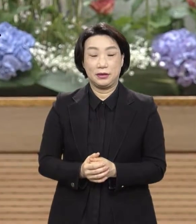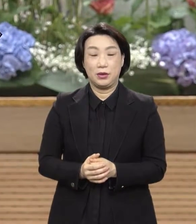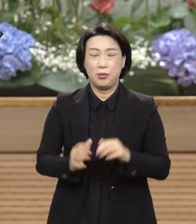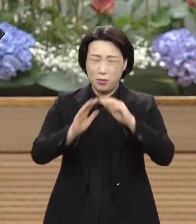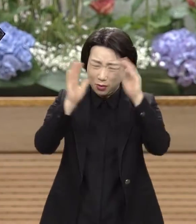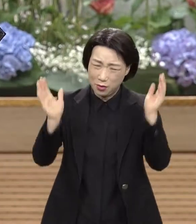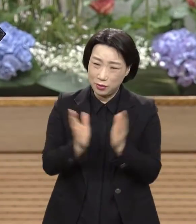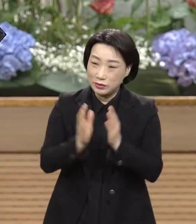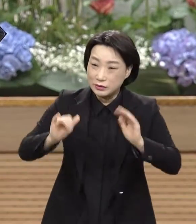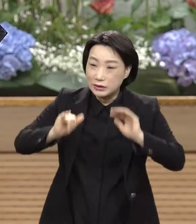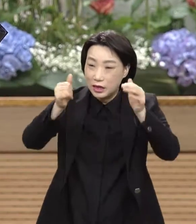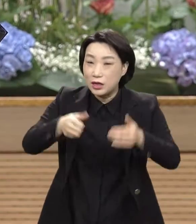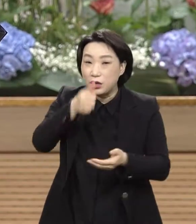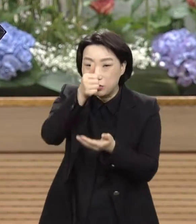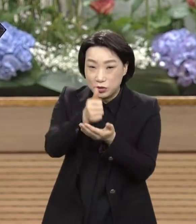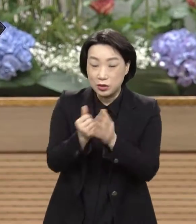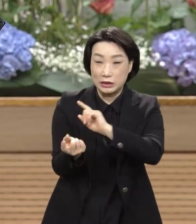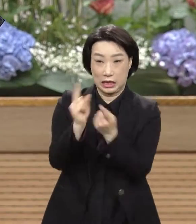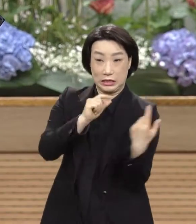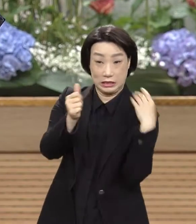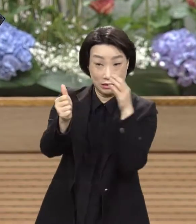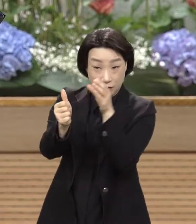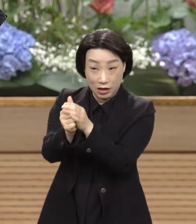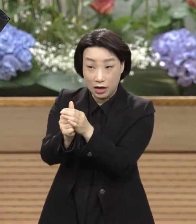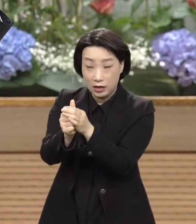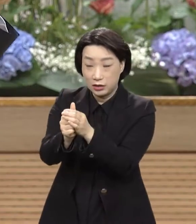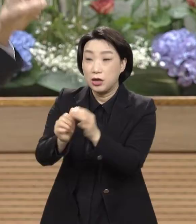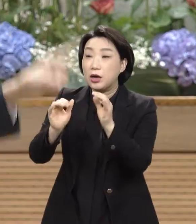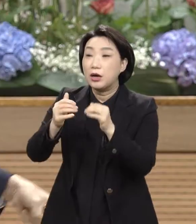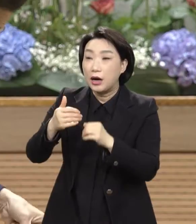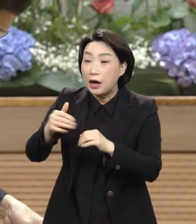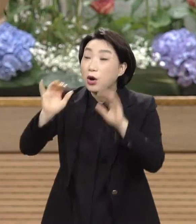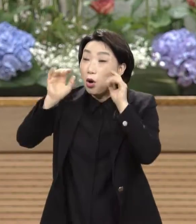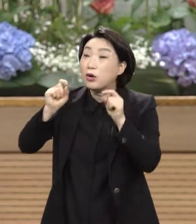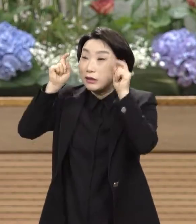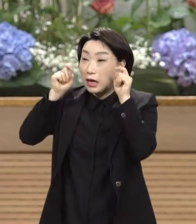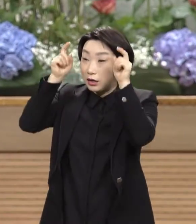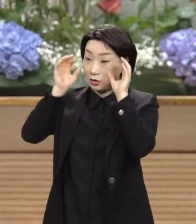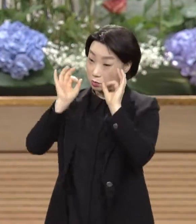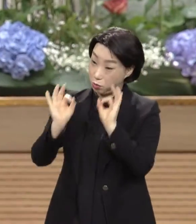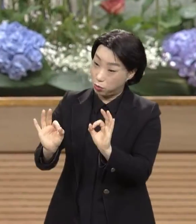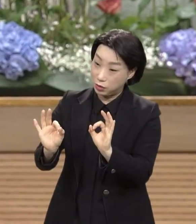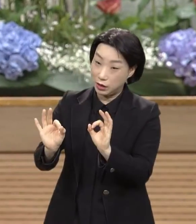온 세상 죄를 지고 가는 어린 양을 보라.